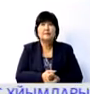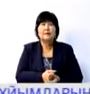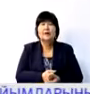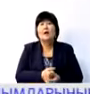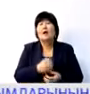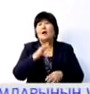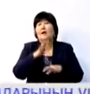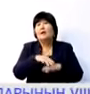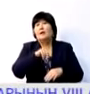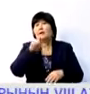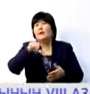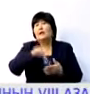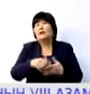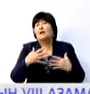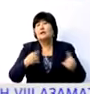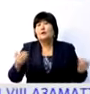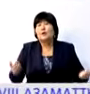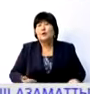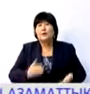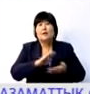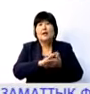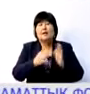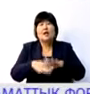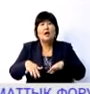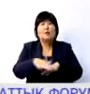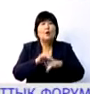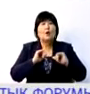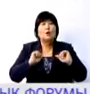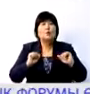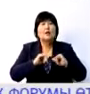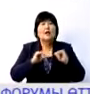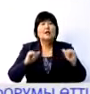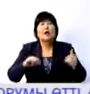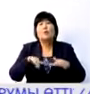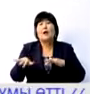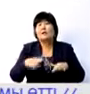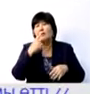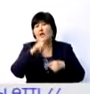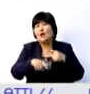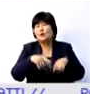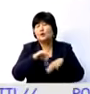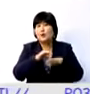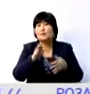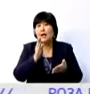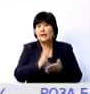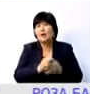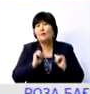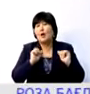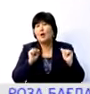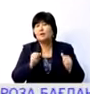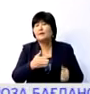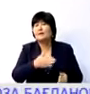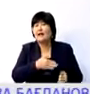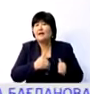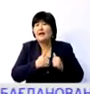Банк қызметкерлері арасында салауатты өмір салтын қалыптастырып, бұқаралық спортты дамытуды көздеген шара дәстүрлі түрде ұйымдастырылып келеді. Спортты жанына